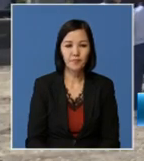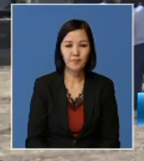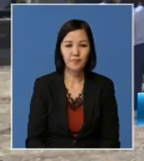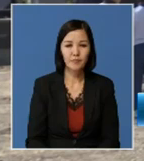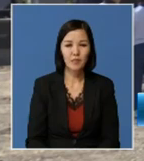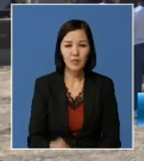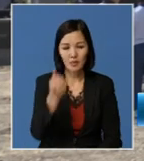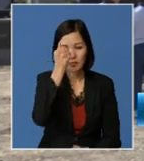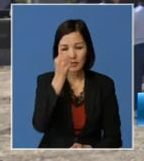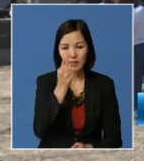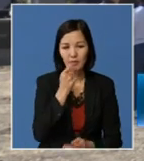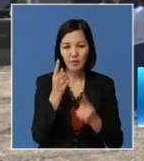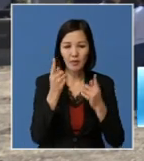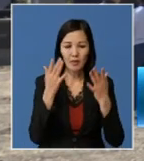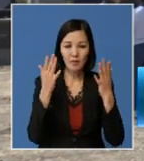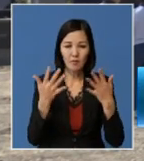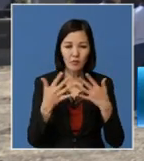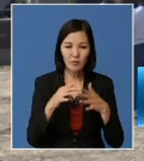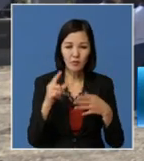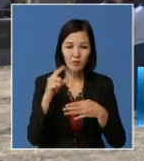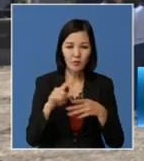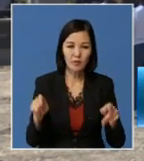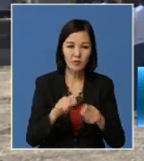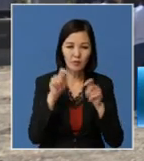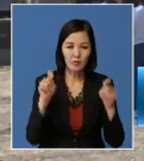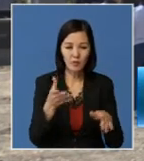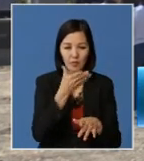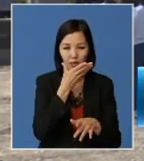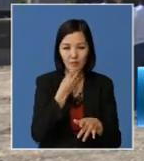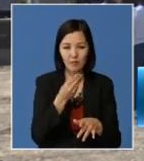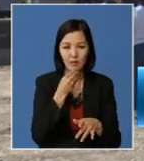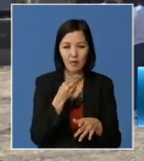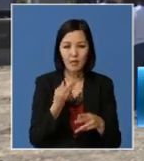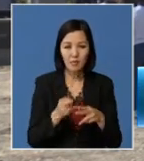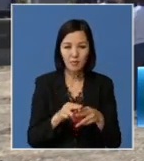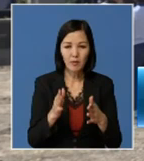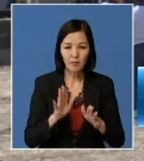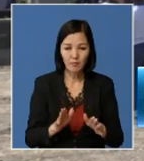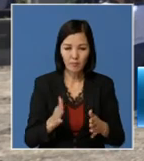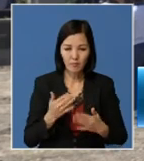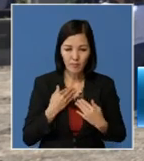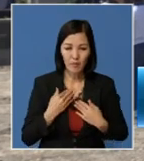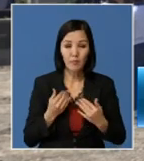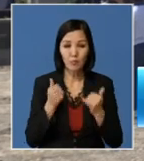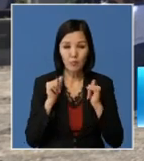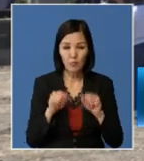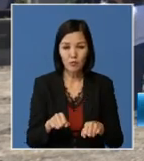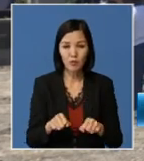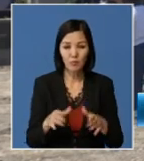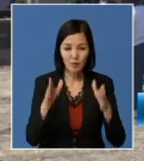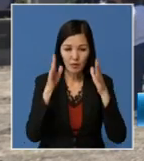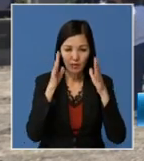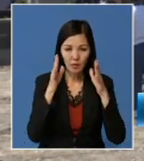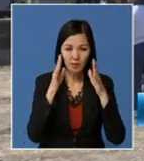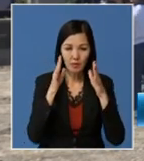Хвала Всевышнему, что у нас в селе появилась такая новая красивая мечеть. Теперь мы можем совершать коллективную молитву в отведенном